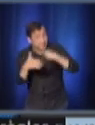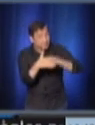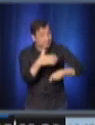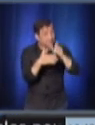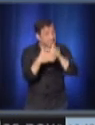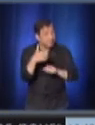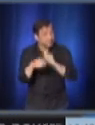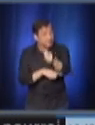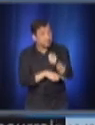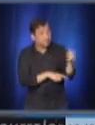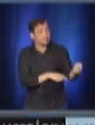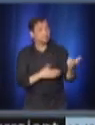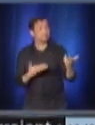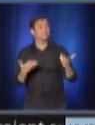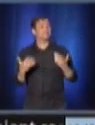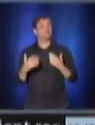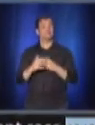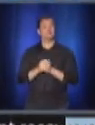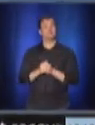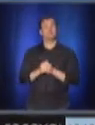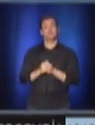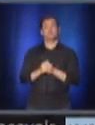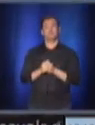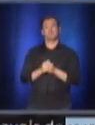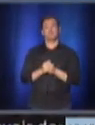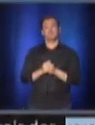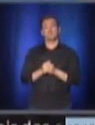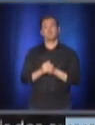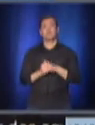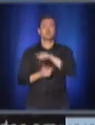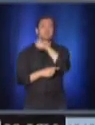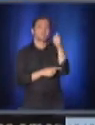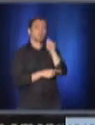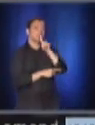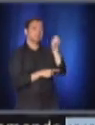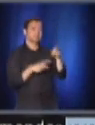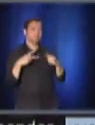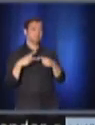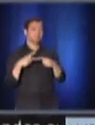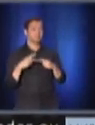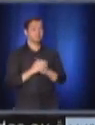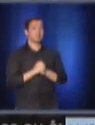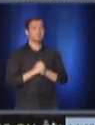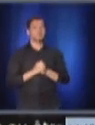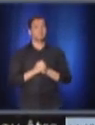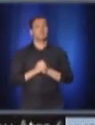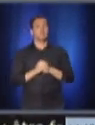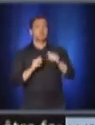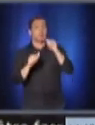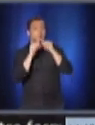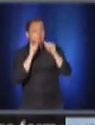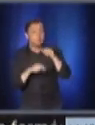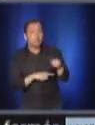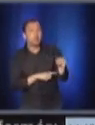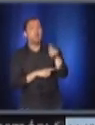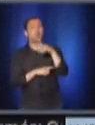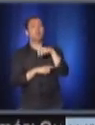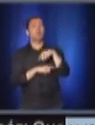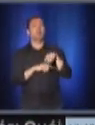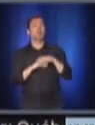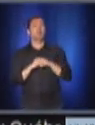amendes. Monsieur Dubé, quel message voulez-vous envoyer aux propriétaires de bars, aux tenanciers de bistrots qui ne suivaient pas les